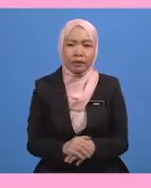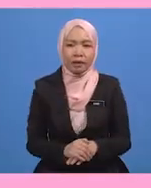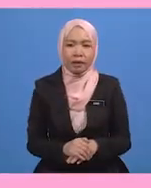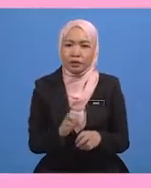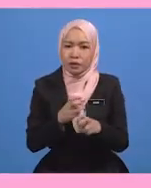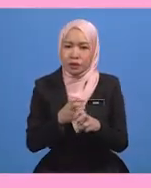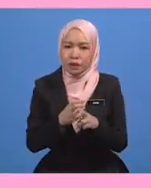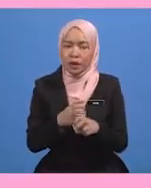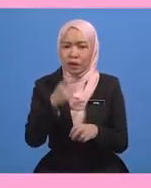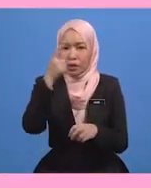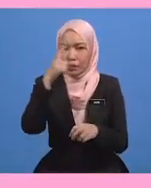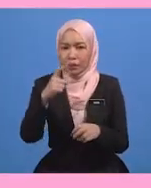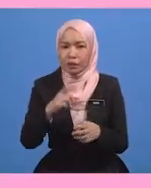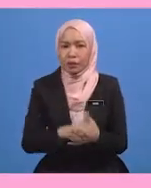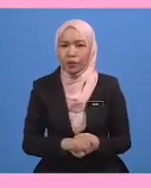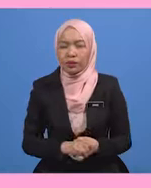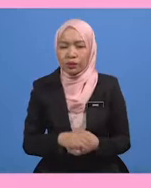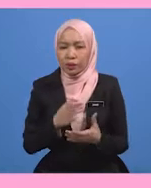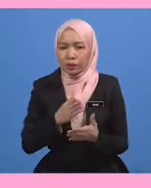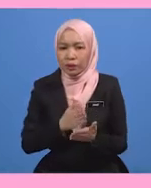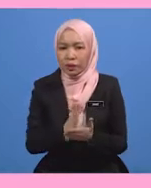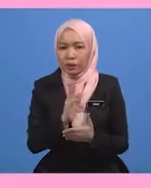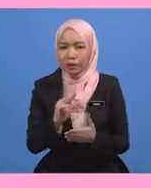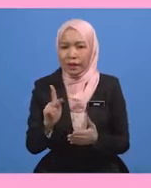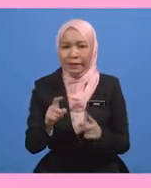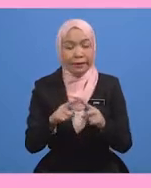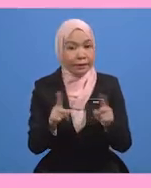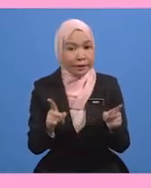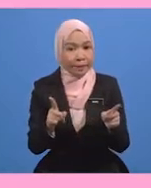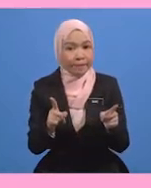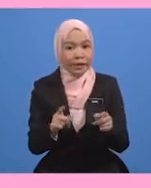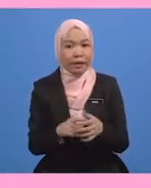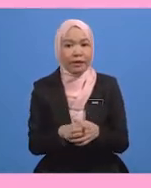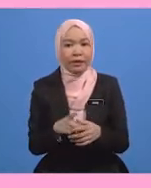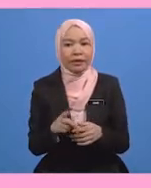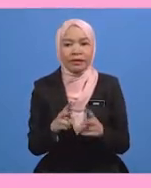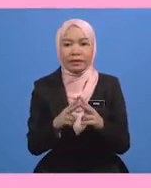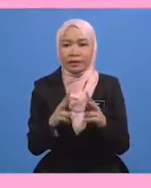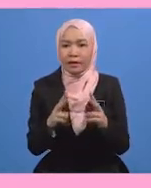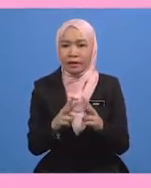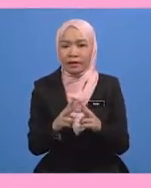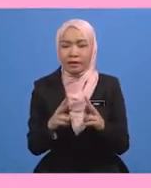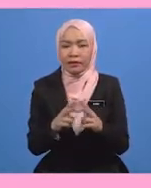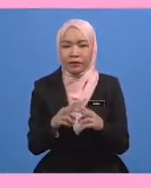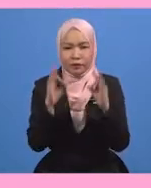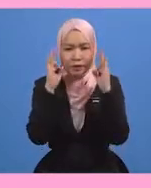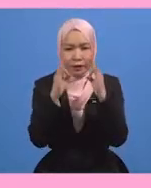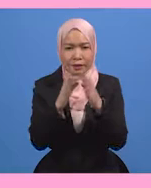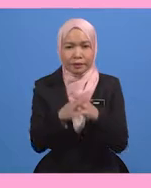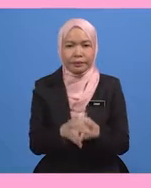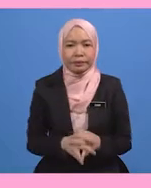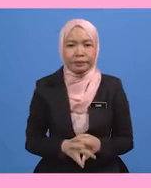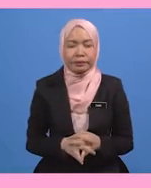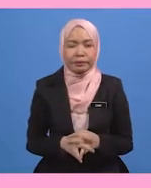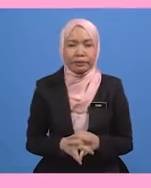Cabaran pertama, Hamka pernah mengetuai Front Pertahanan Nasional untuk menyekat